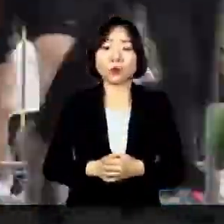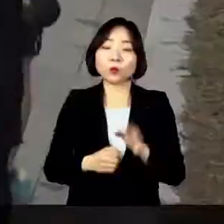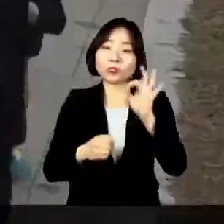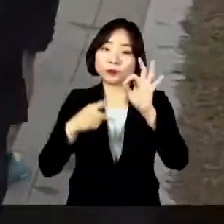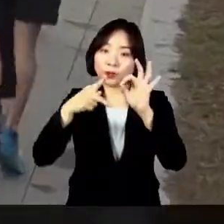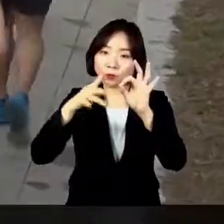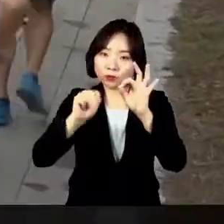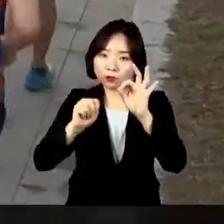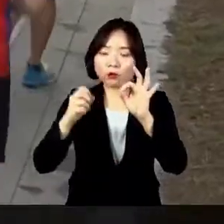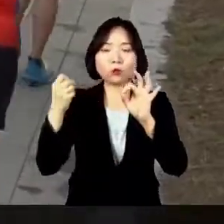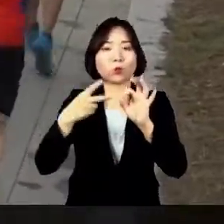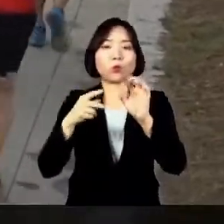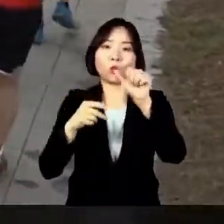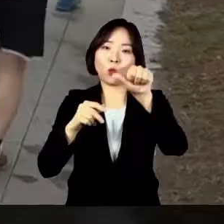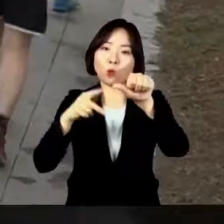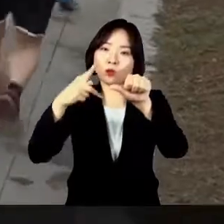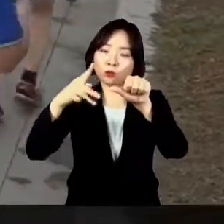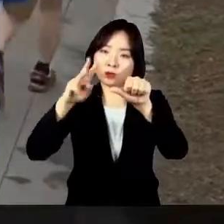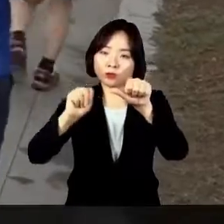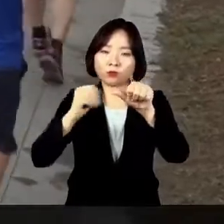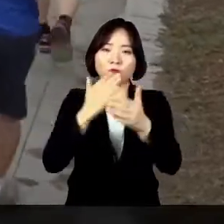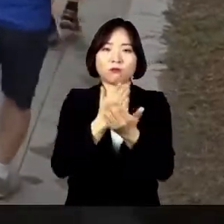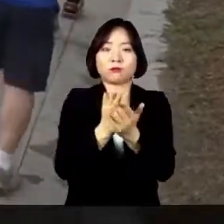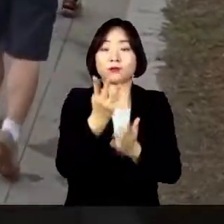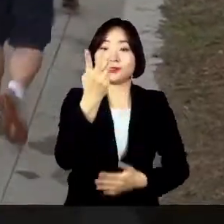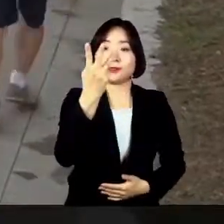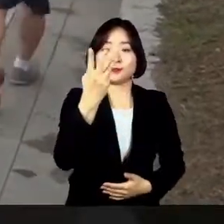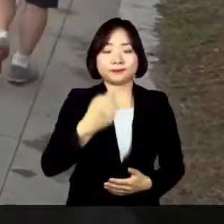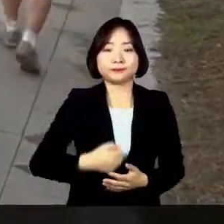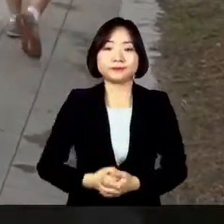건강코스, 5km 미니코스로 나뉘어 진행됐습니다.